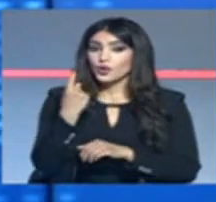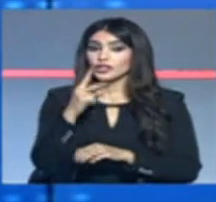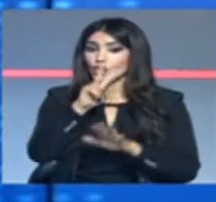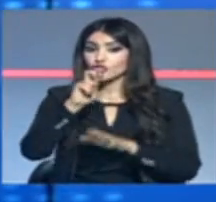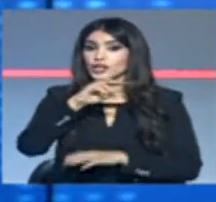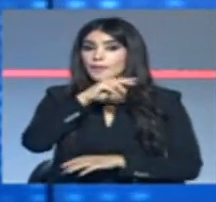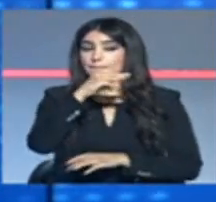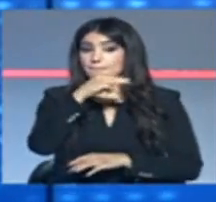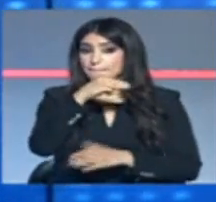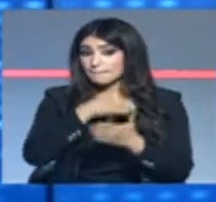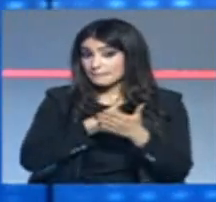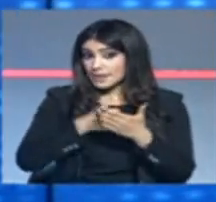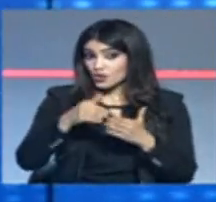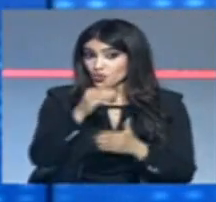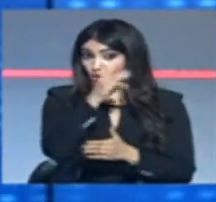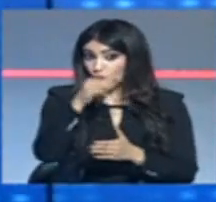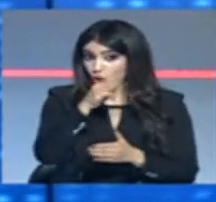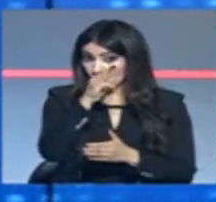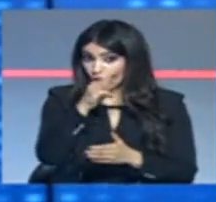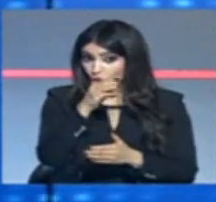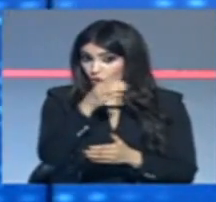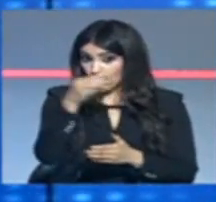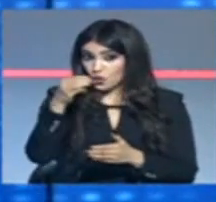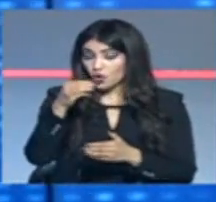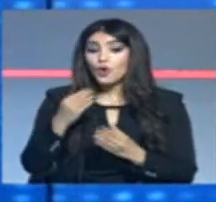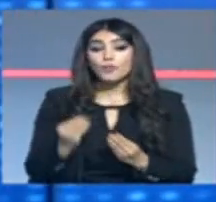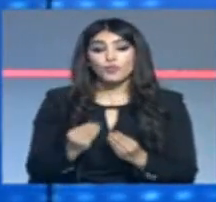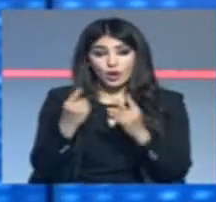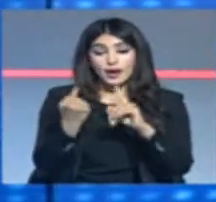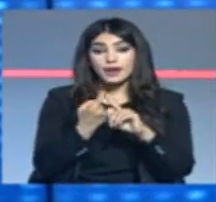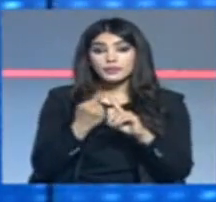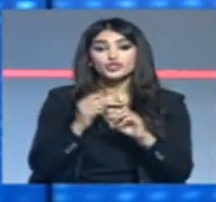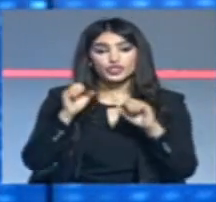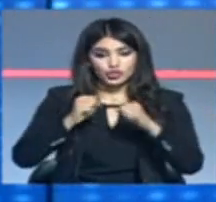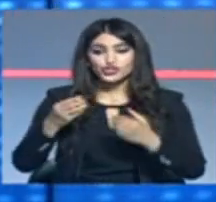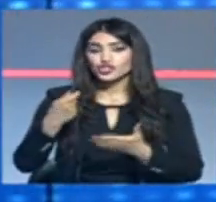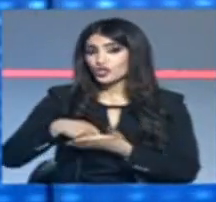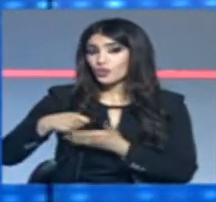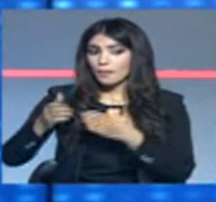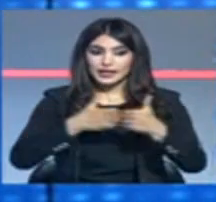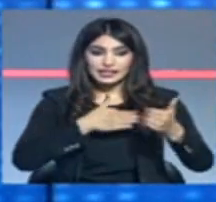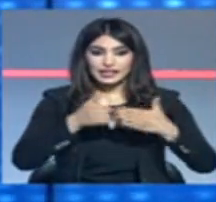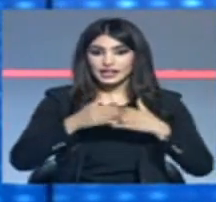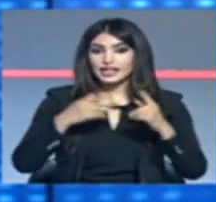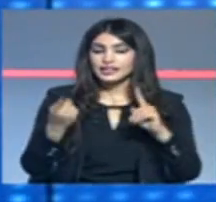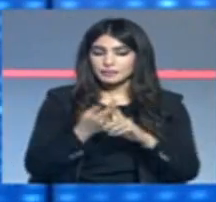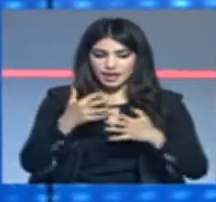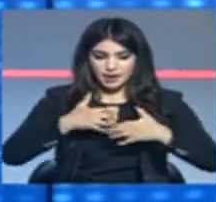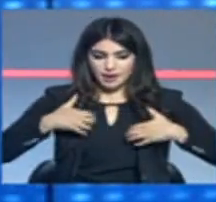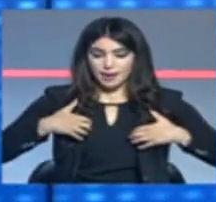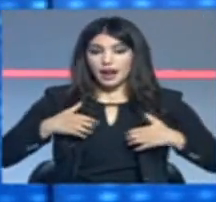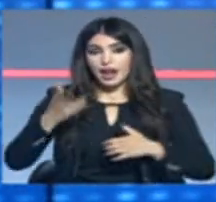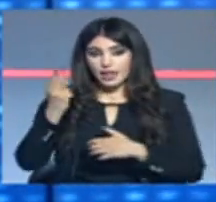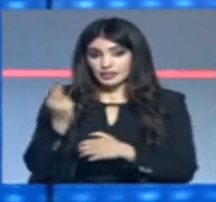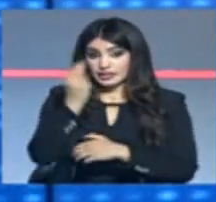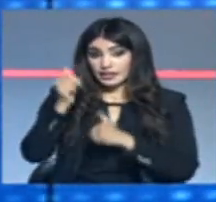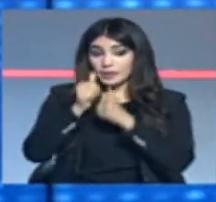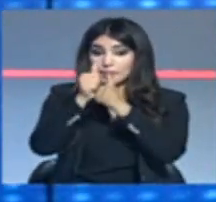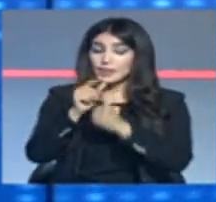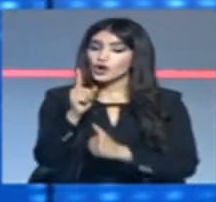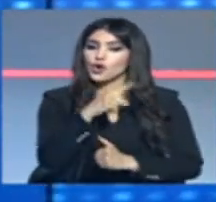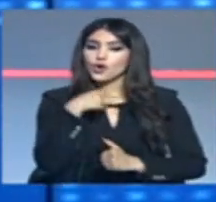مليون اورو اللي هو مهم جدا، وخلانا نشريو برشا معناتها الحقيقه معدات علميه. اما سنة راهو باش